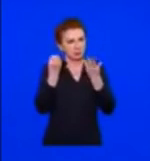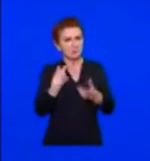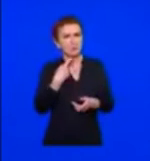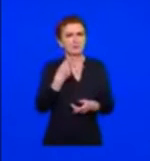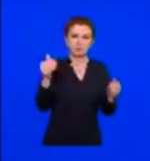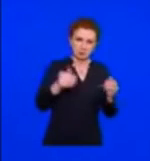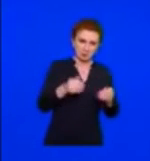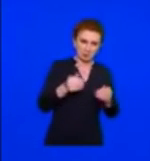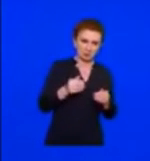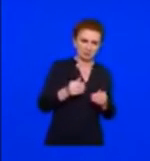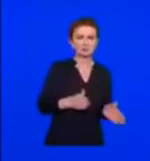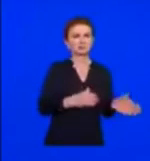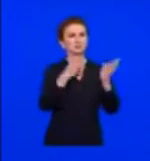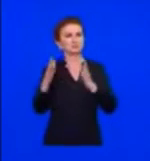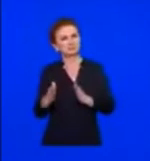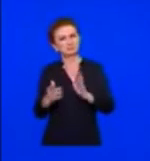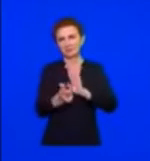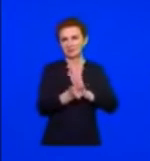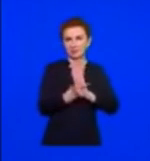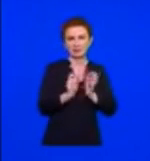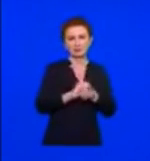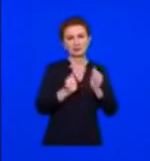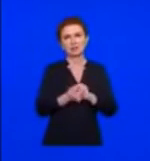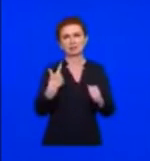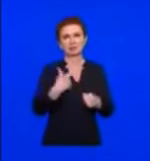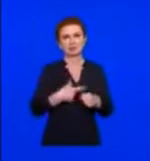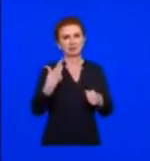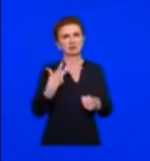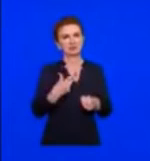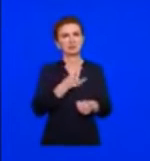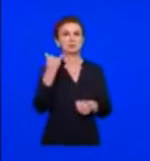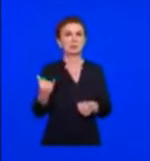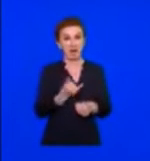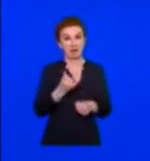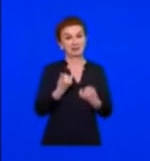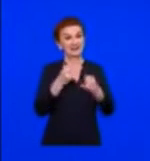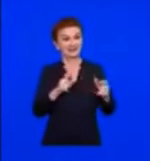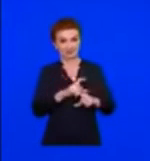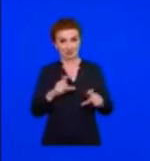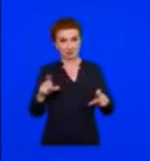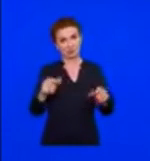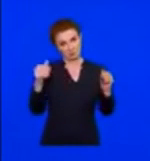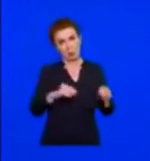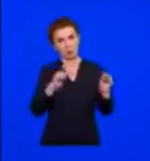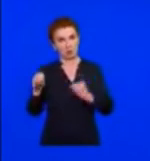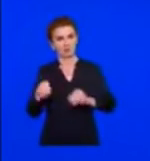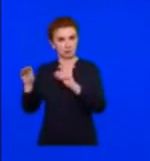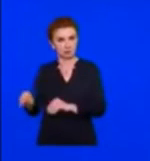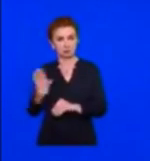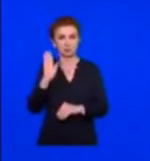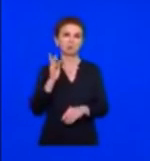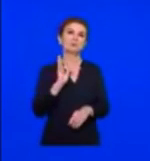terminach 17 maja lub 23 maja. Te decyzje będziemy podejmowali w odpowiednim